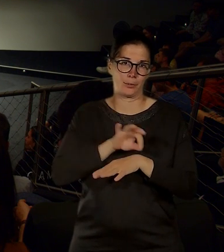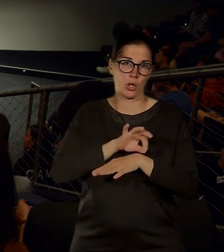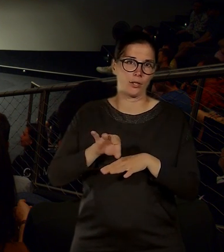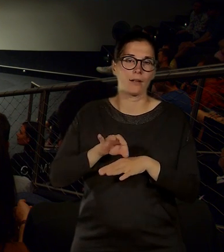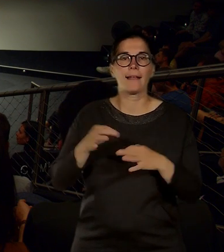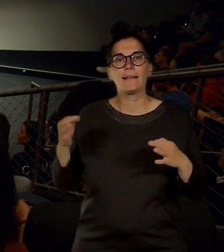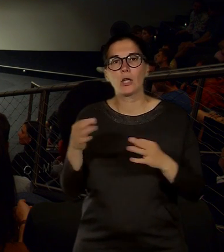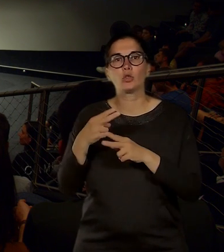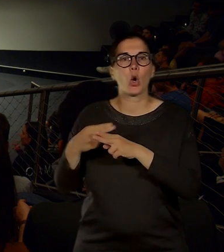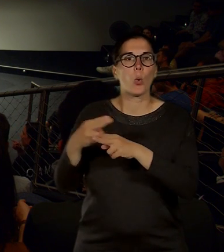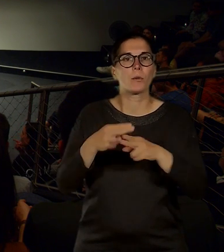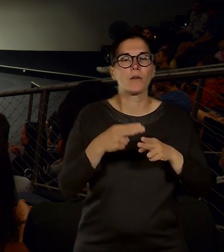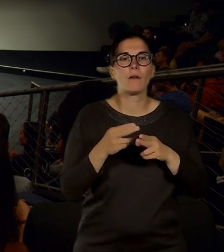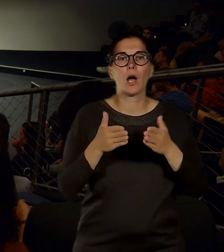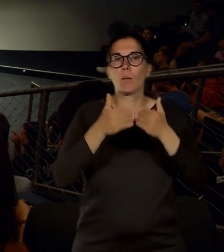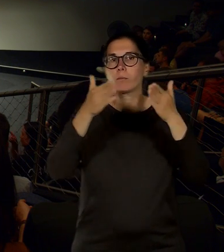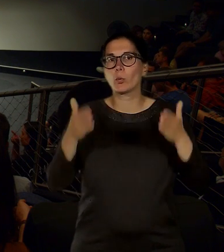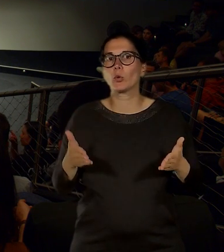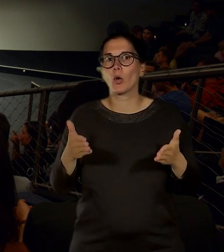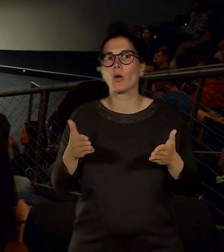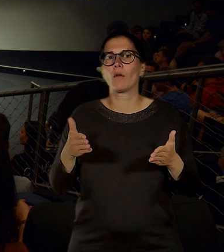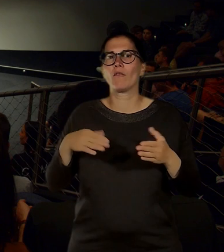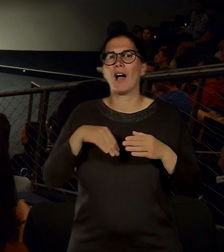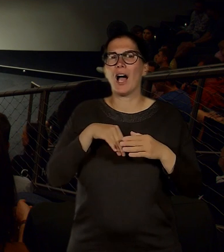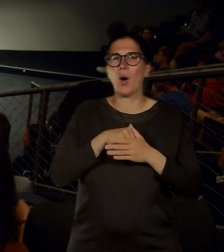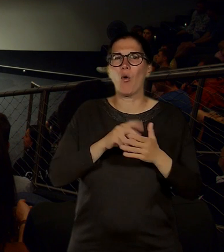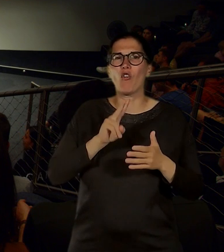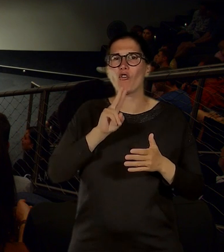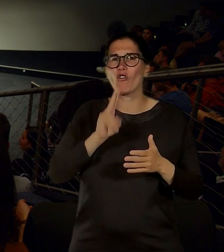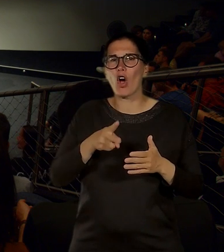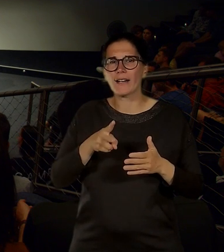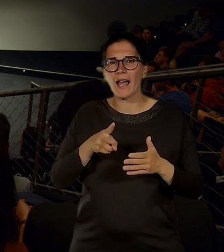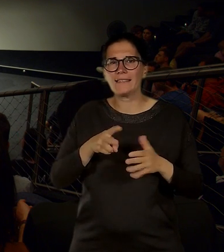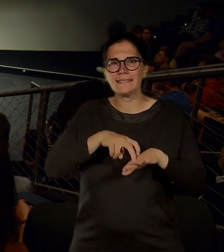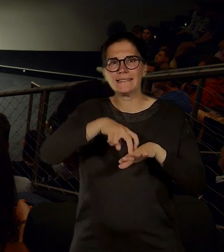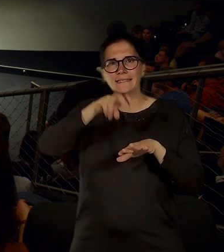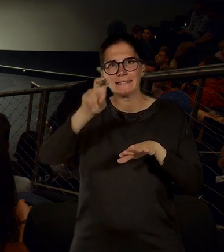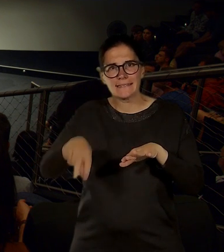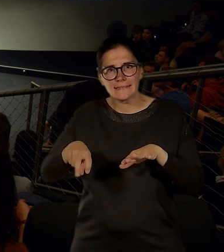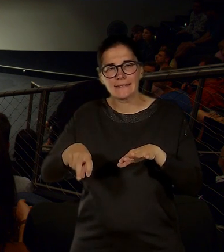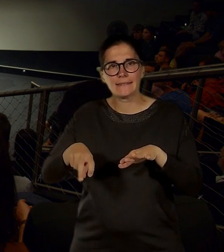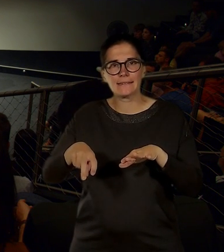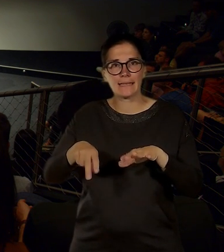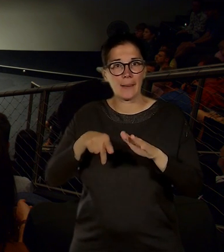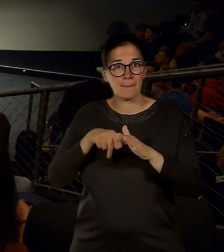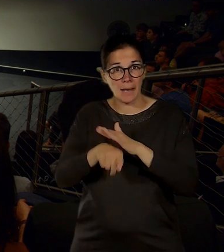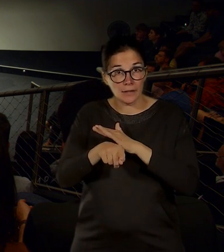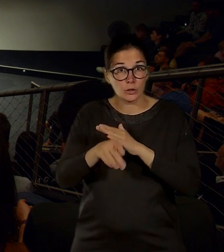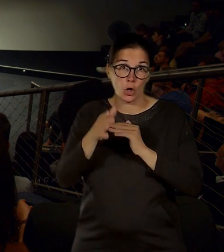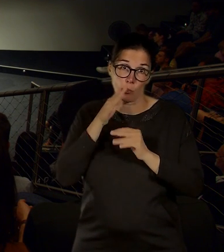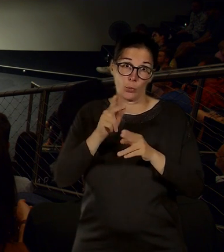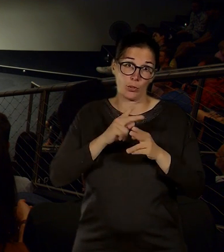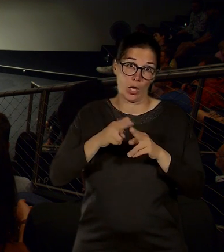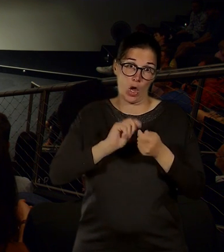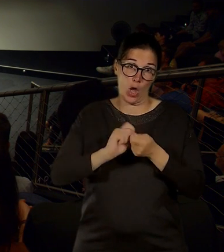jako úprava budovy, kde vlastně výlez z metra na Florenci z Bčka, Cčka, jestli se třeba nějaká náhrada za podobnou budovu, jako dneska Quadrio na